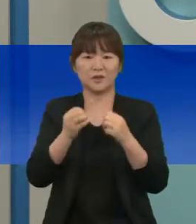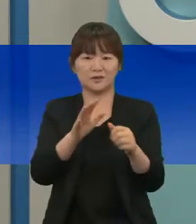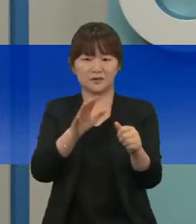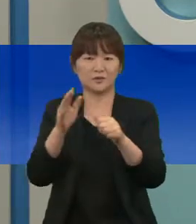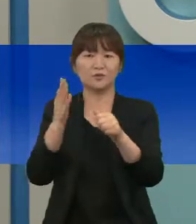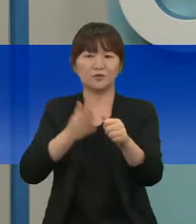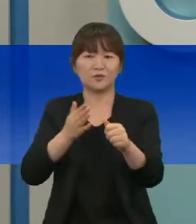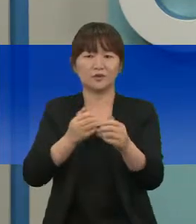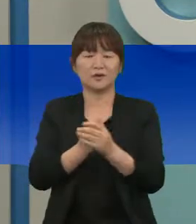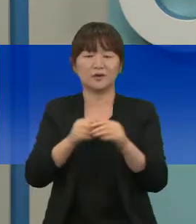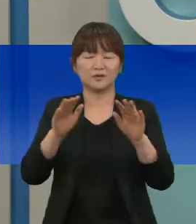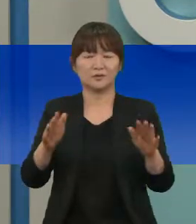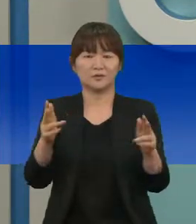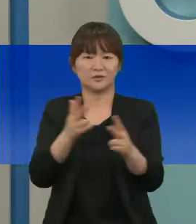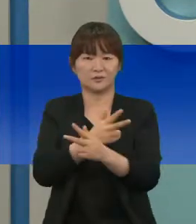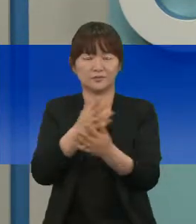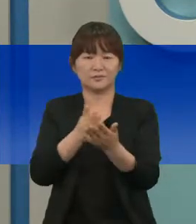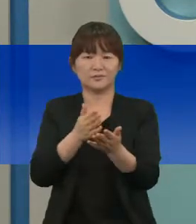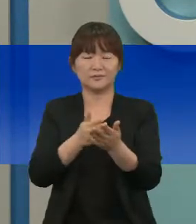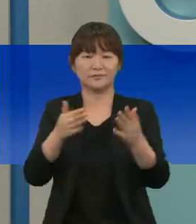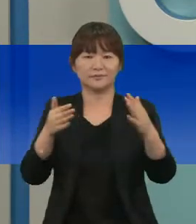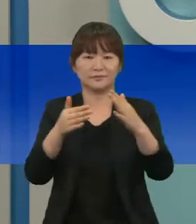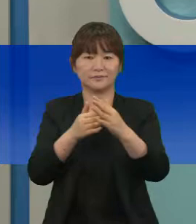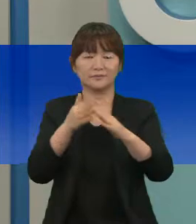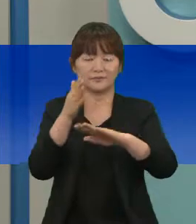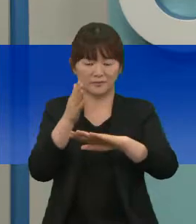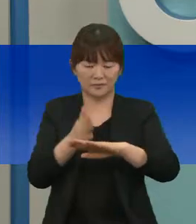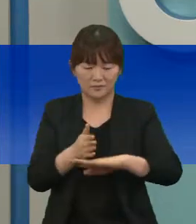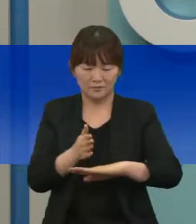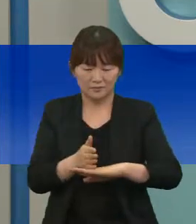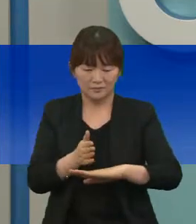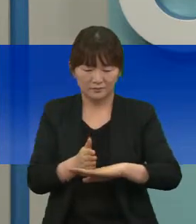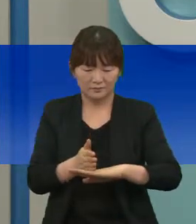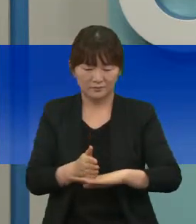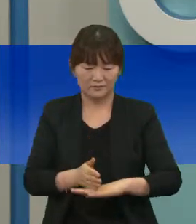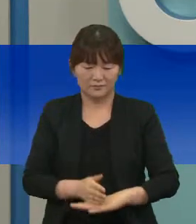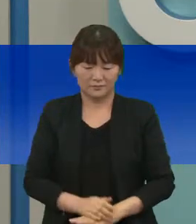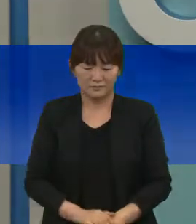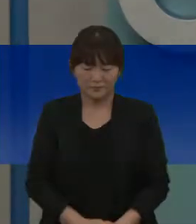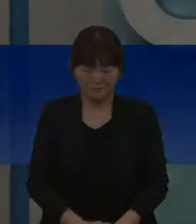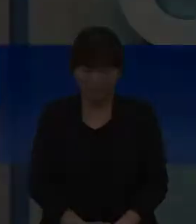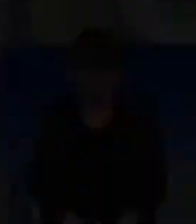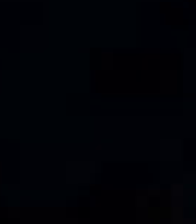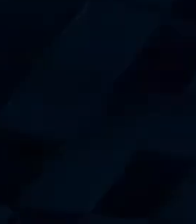이용 부탁드립니다. 이번 주 소식 모두 전해드렸습니다. 함께해 주신 여러분 고맙습니다.